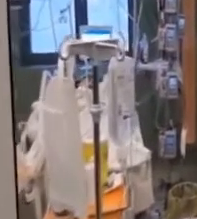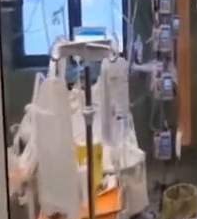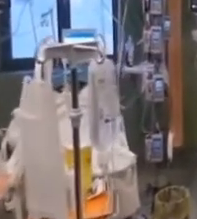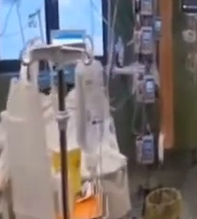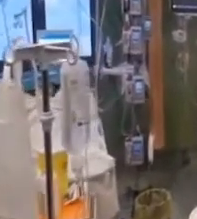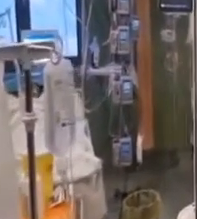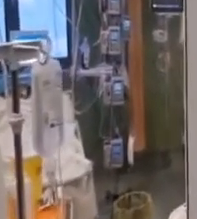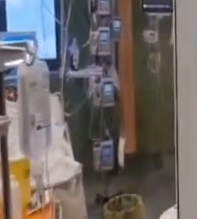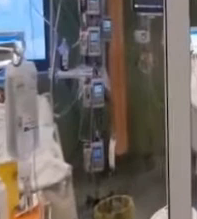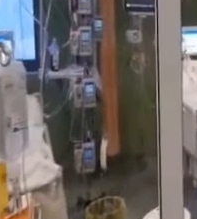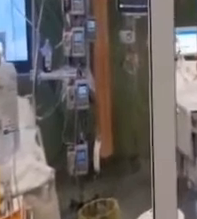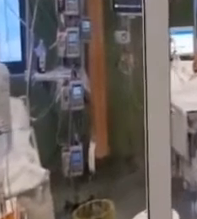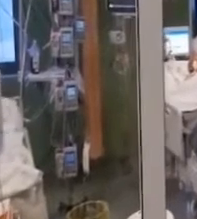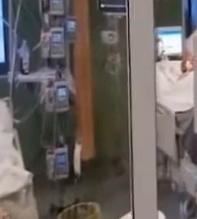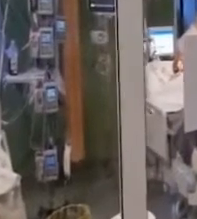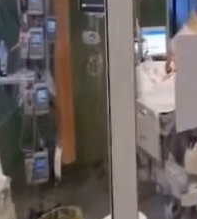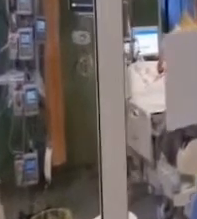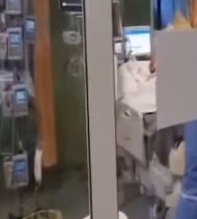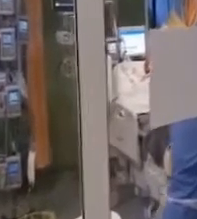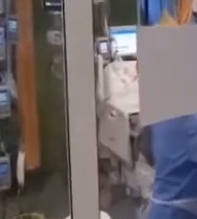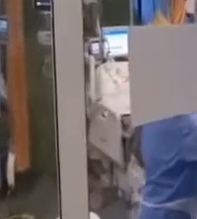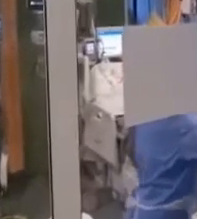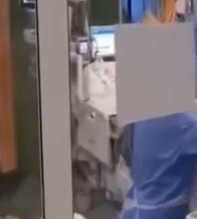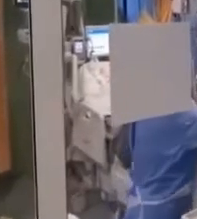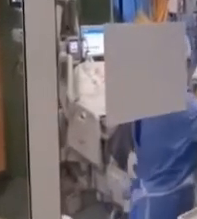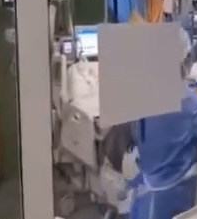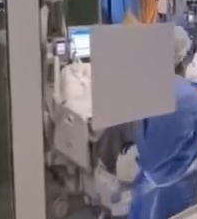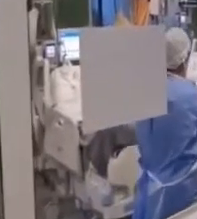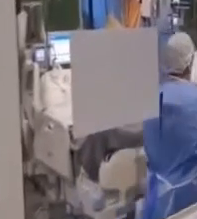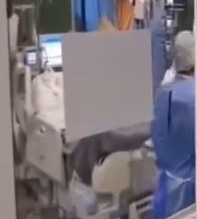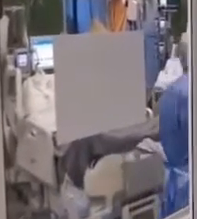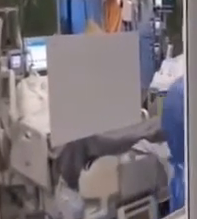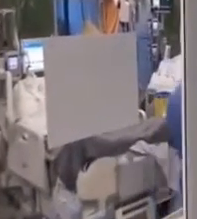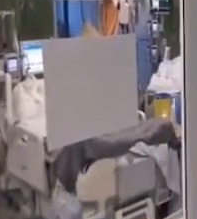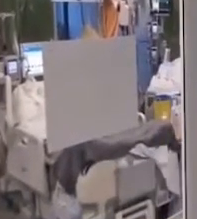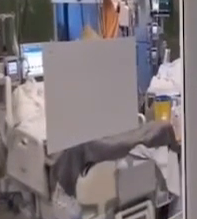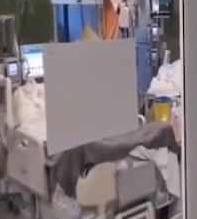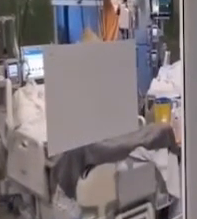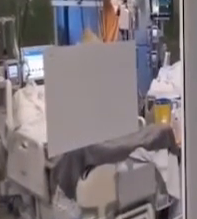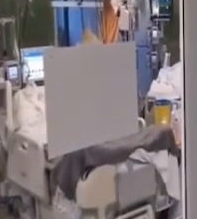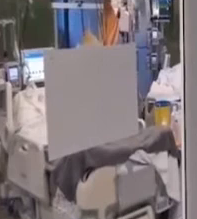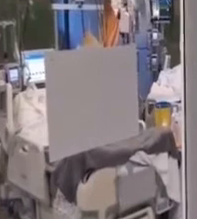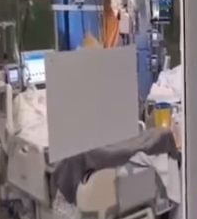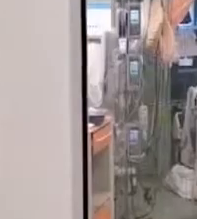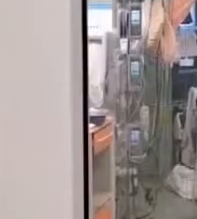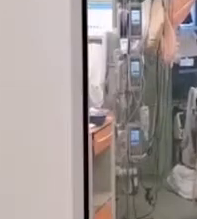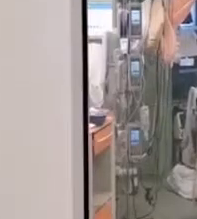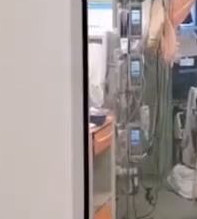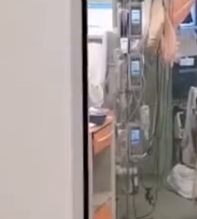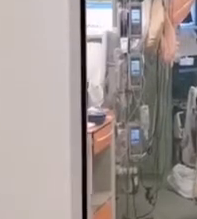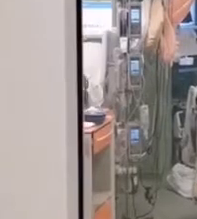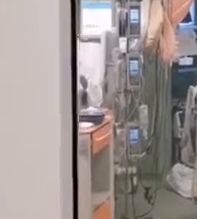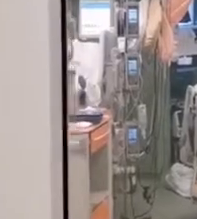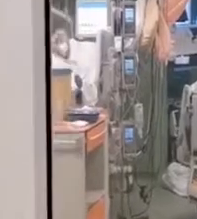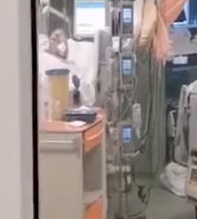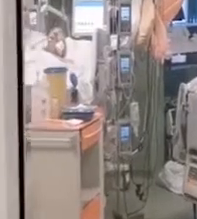Υγείας. Πιο συγκεκριμένα, ανακοινώθηκαν 1047 νέα κρούσματα του νέου ιού στην χώρα μας, εκ των οποίων 16 εντοπίστηκαν κατόπιν ελέγχων